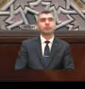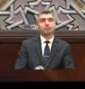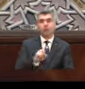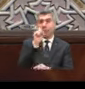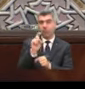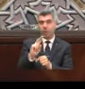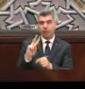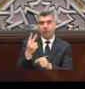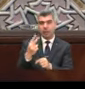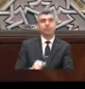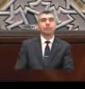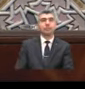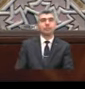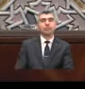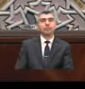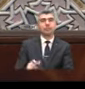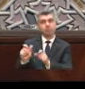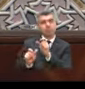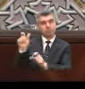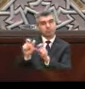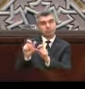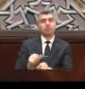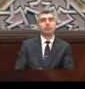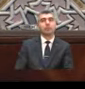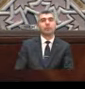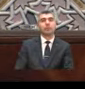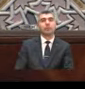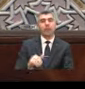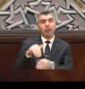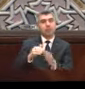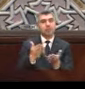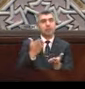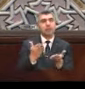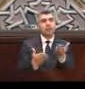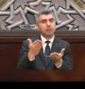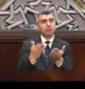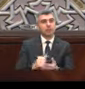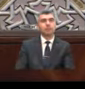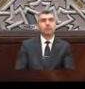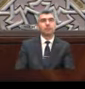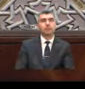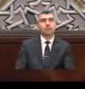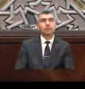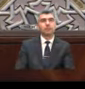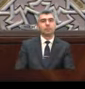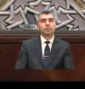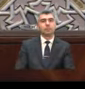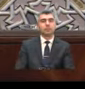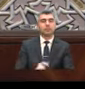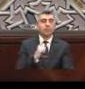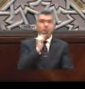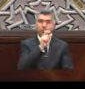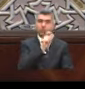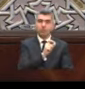السؤال الثاني للسيدات والسادة النواب المحترمين من الفريق الاستقلالي للوحدة والتعادلية، فليتفضل أحد وضع